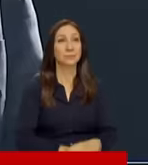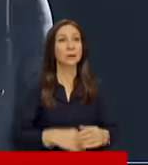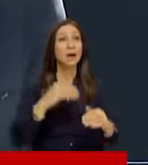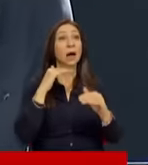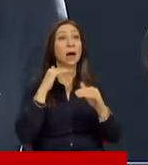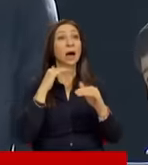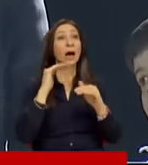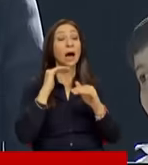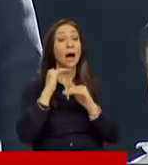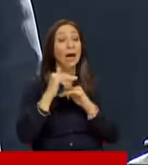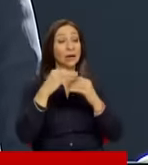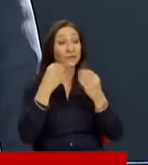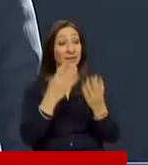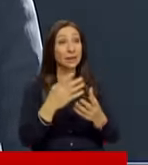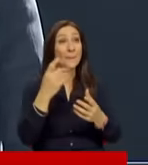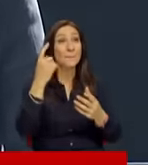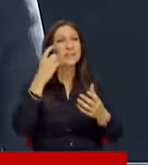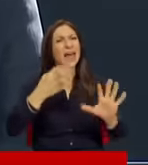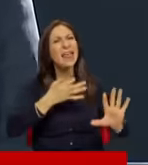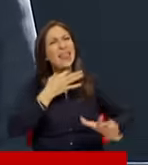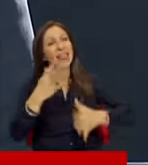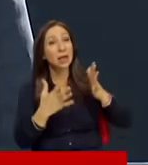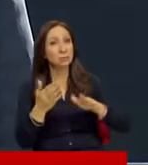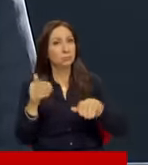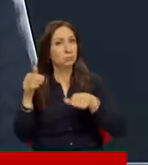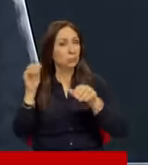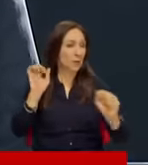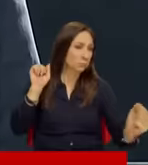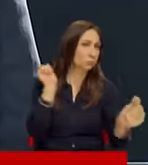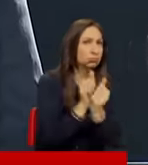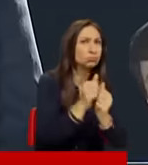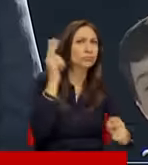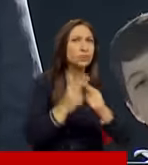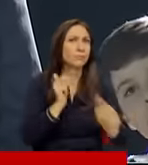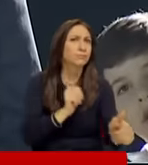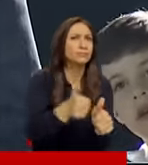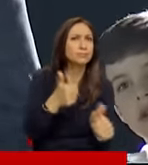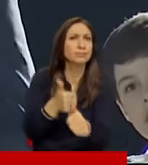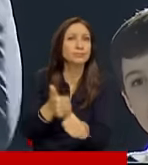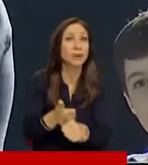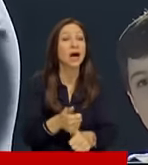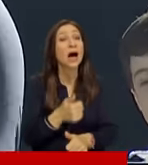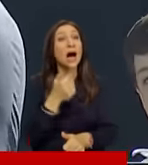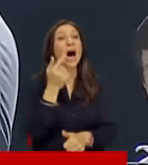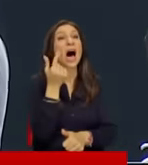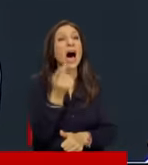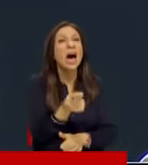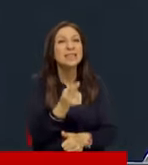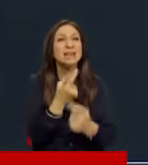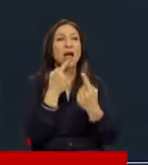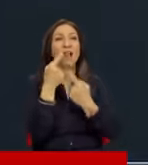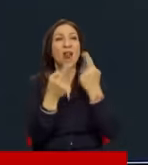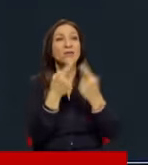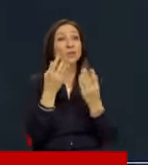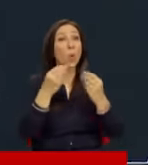Halka hesap verirseniz, başı dara düşenin yanında Hızır gibi koşarsanız, az laf çok